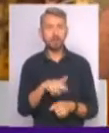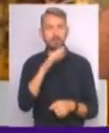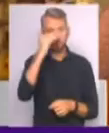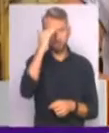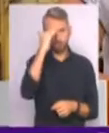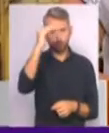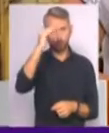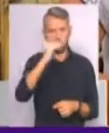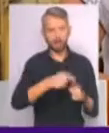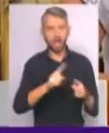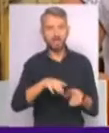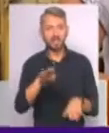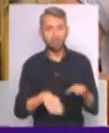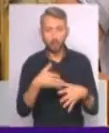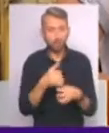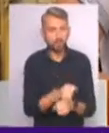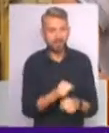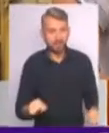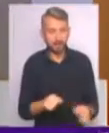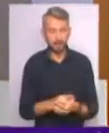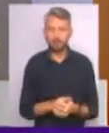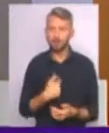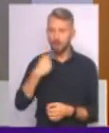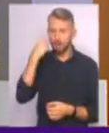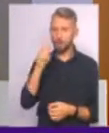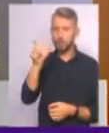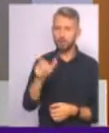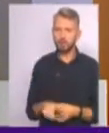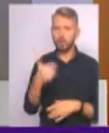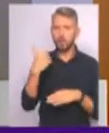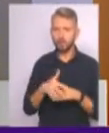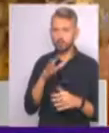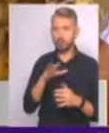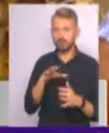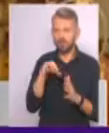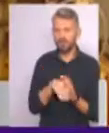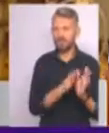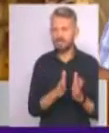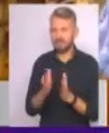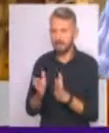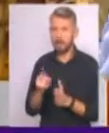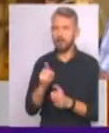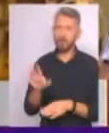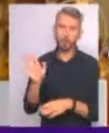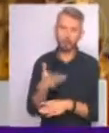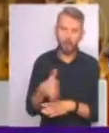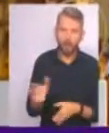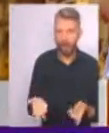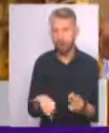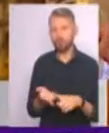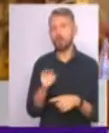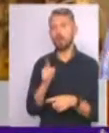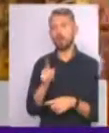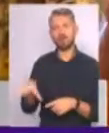этот вес уже уменьшать некуда. Ну, бачите, я думаю, що людина, от як кажуть, уже в системі. Він собі гуляє, він собі